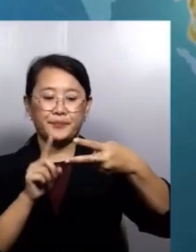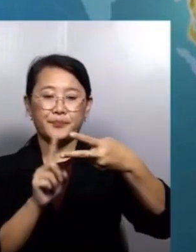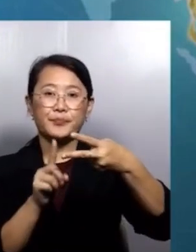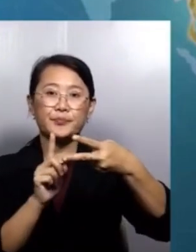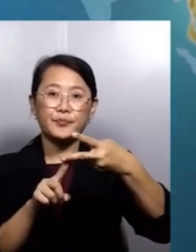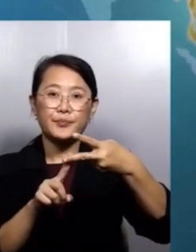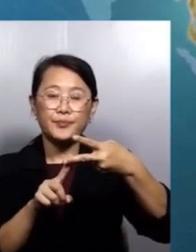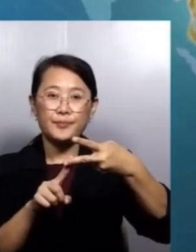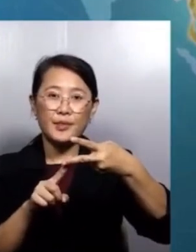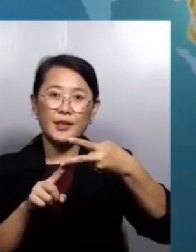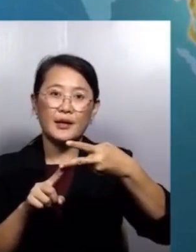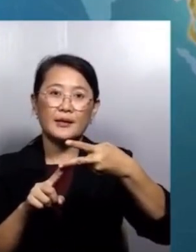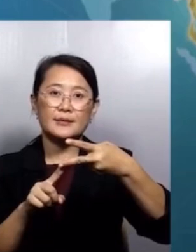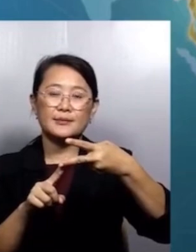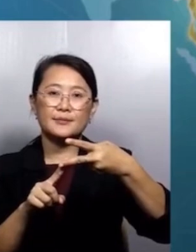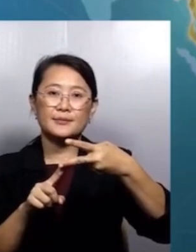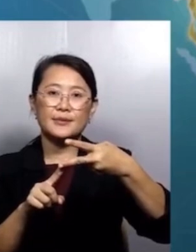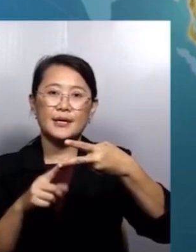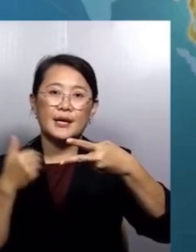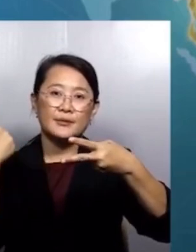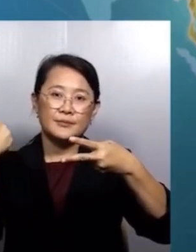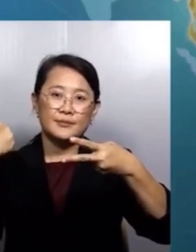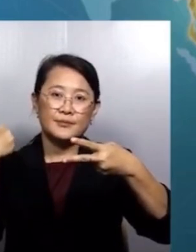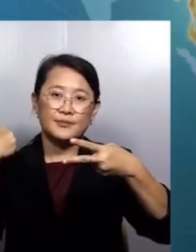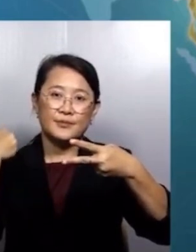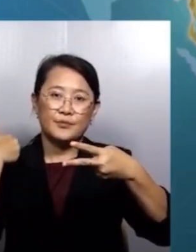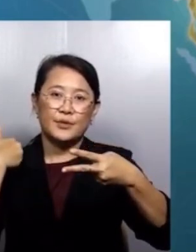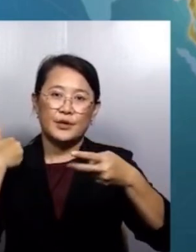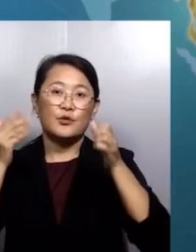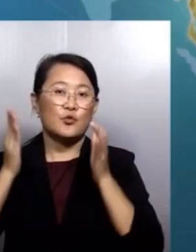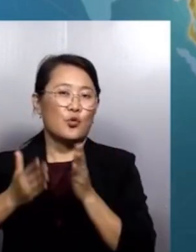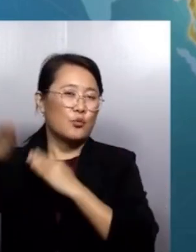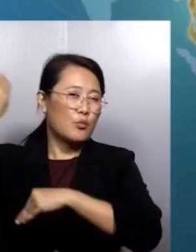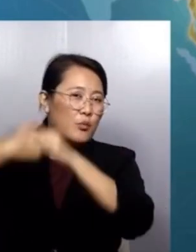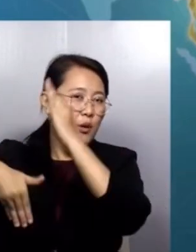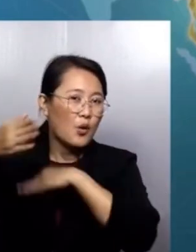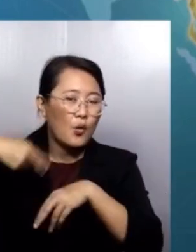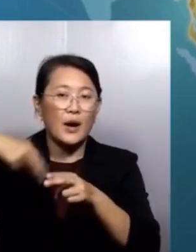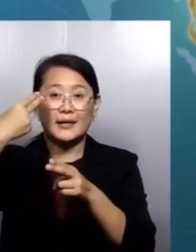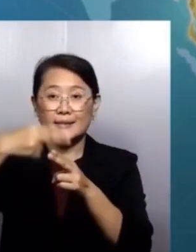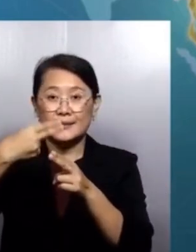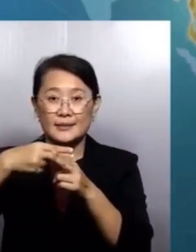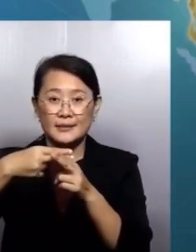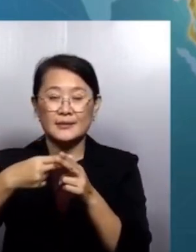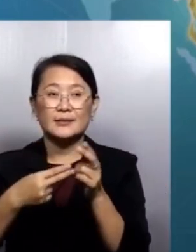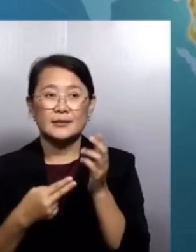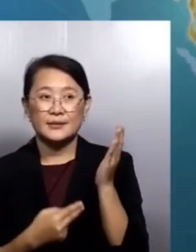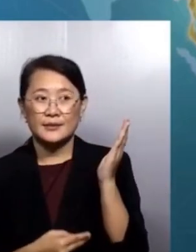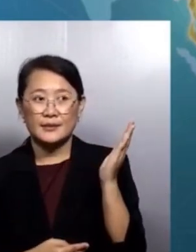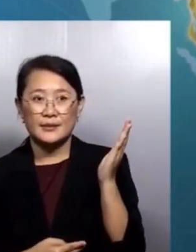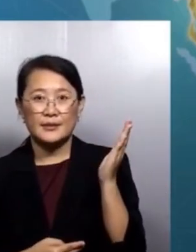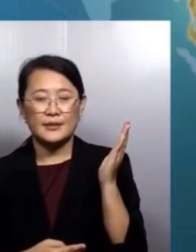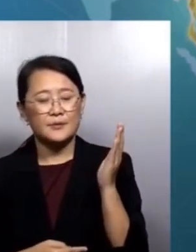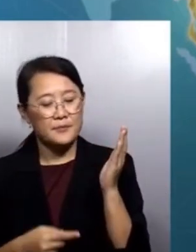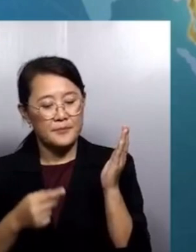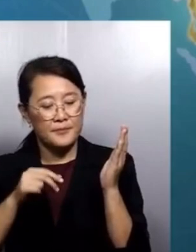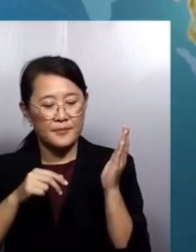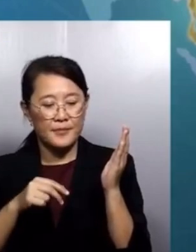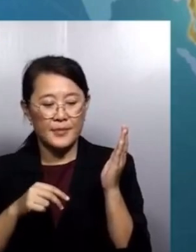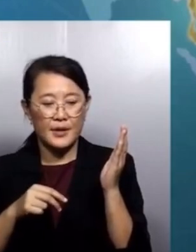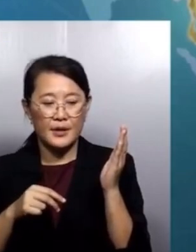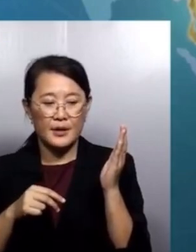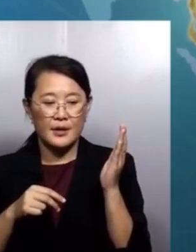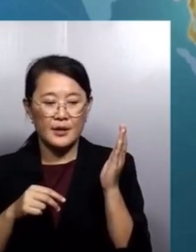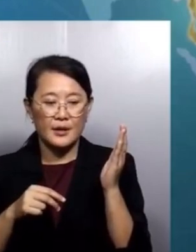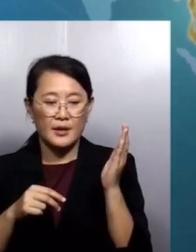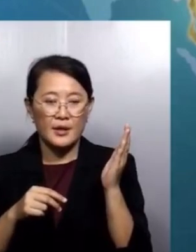มันมีนักประวัติศาสตร์คนหนึ่งชื่อนิวเฟอร์กูสันหลายท่านอาจจะได้ยินคนนี้เขาก็